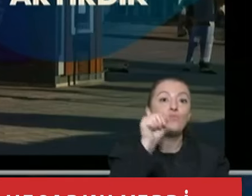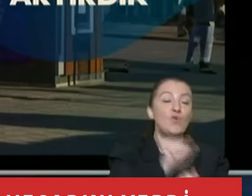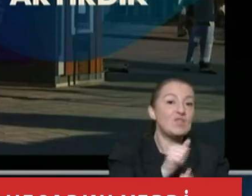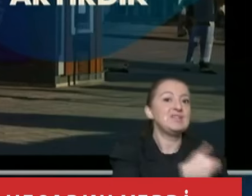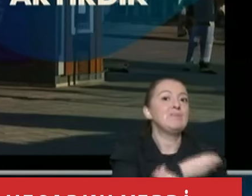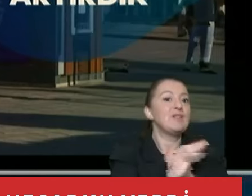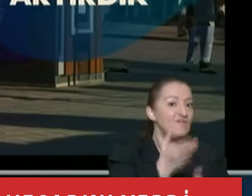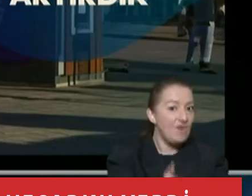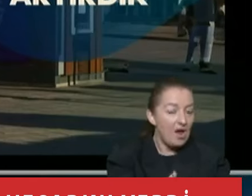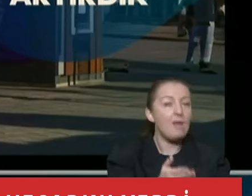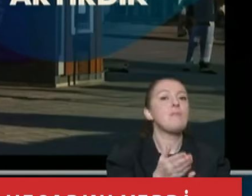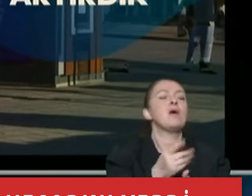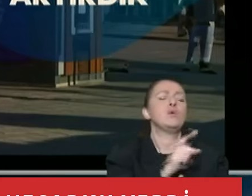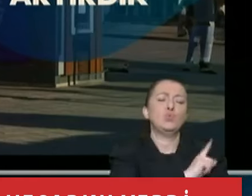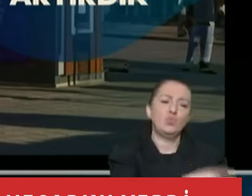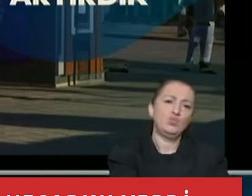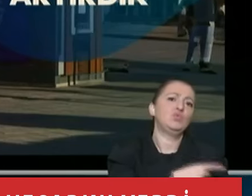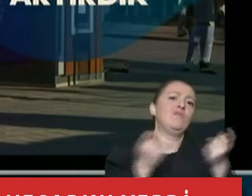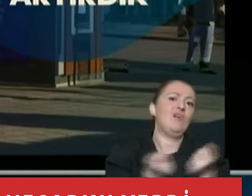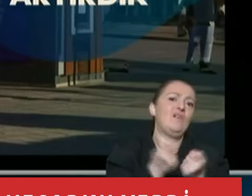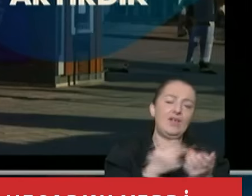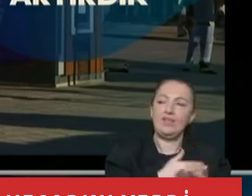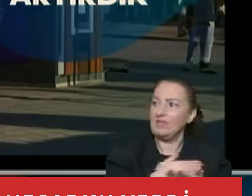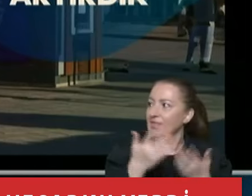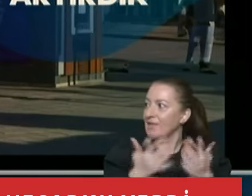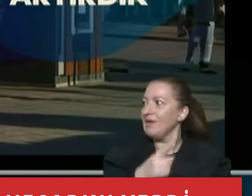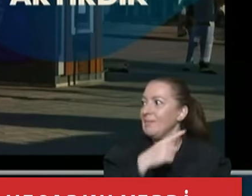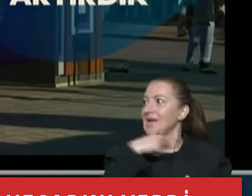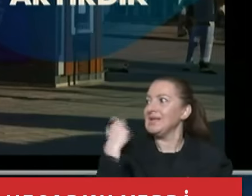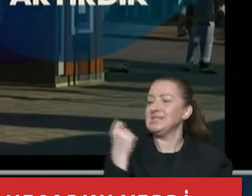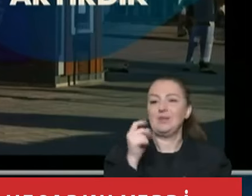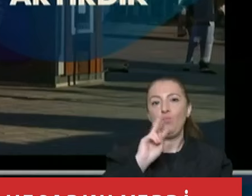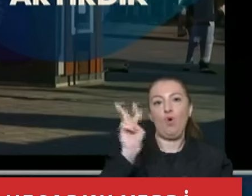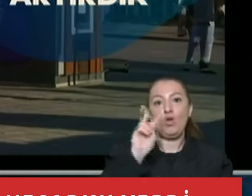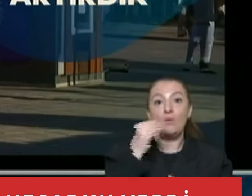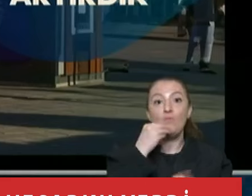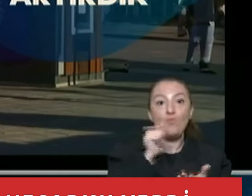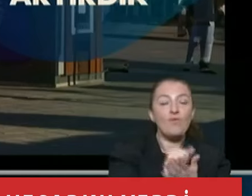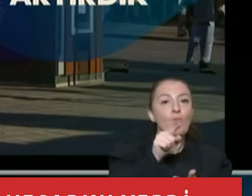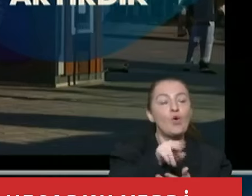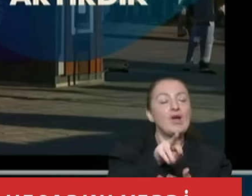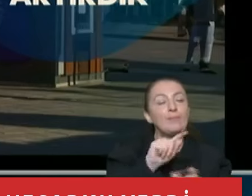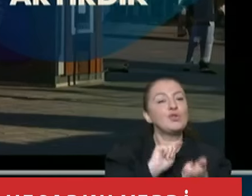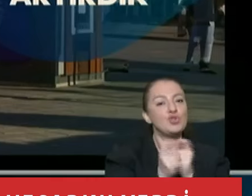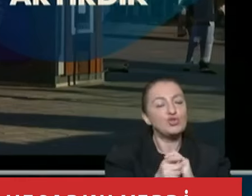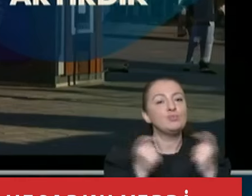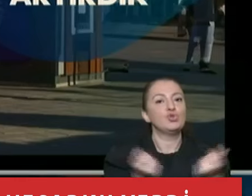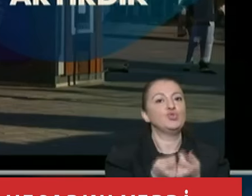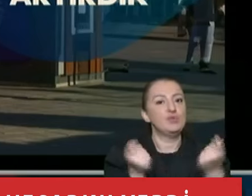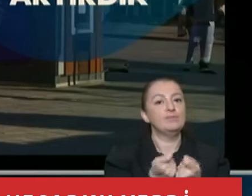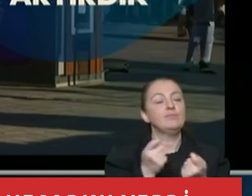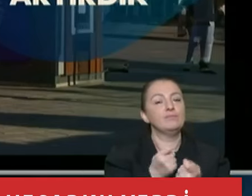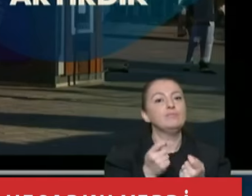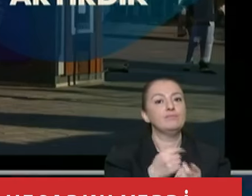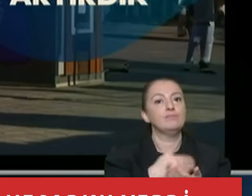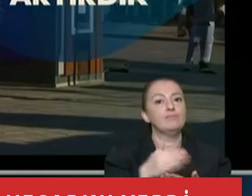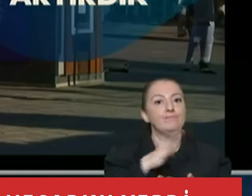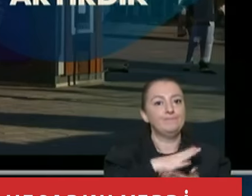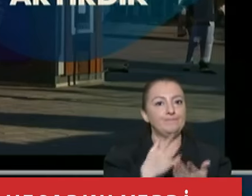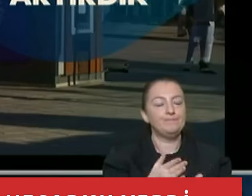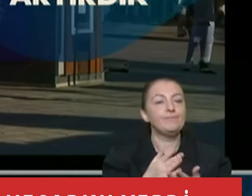hizmet vermeye güçlü bir şekilde devam ediyoruz eski tip büfeleri de bu yönde değiştirme işlemlerimiz sürmekte